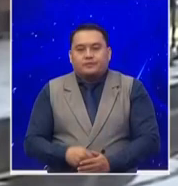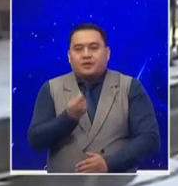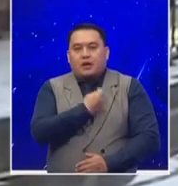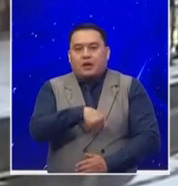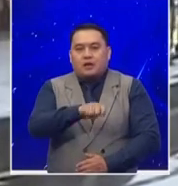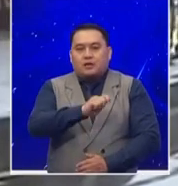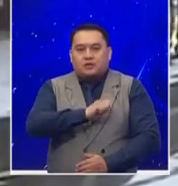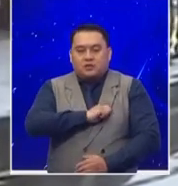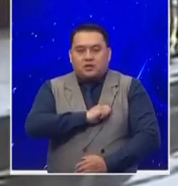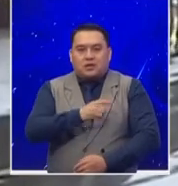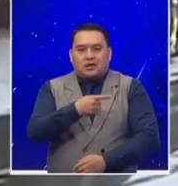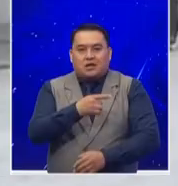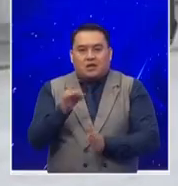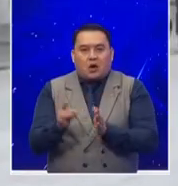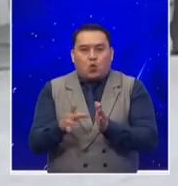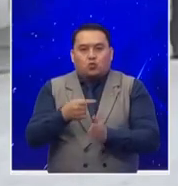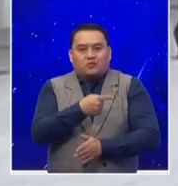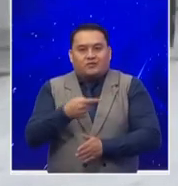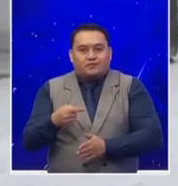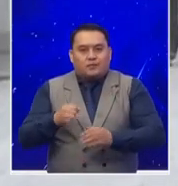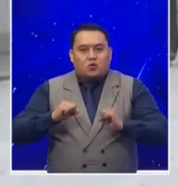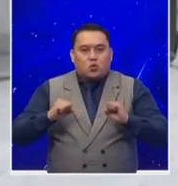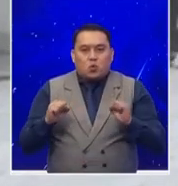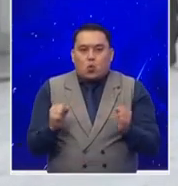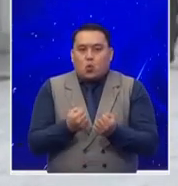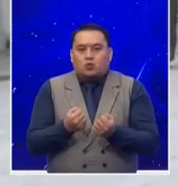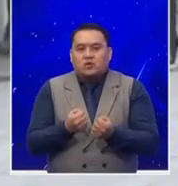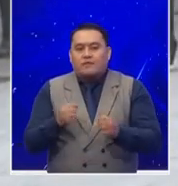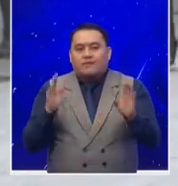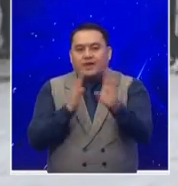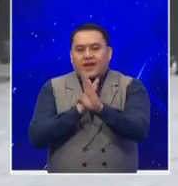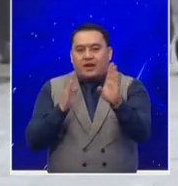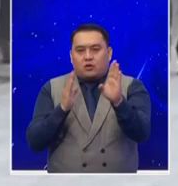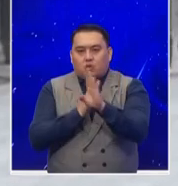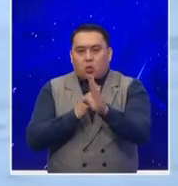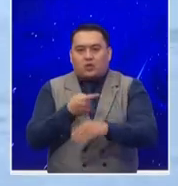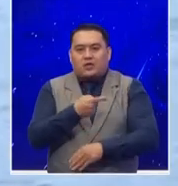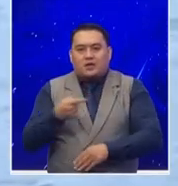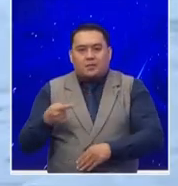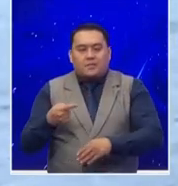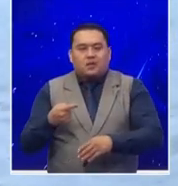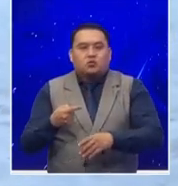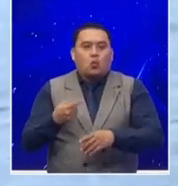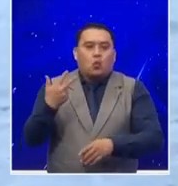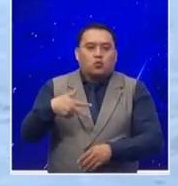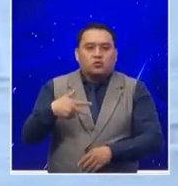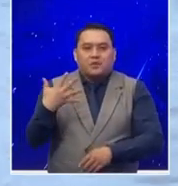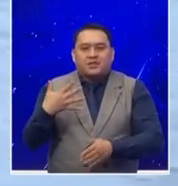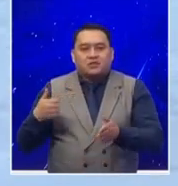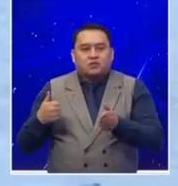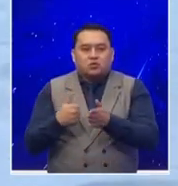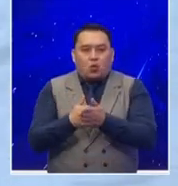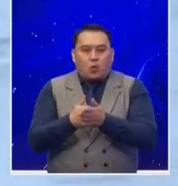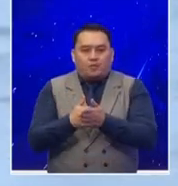Испанияның Пиреней түбегінде рекордтық суық ауа райы тіркелді. Елдің метеорологиялық агенттігінің мәліметі бойынша температура бағаны -35-ке дейін